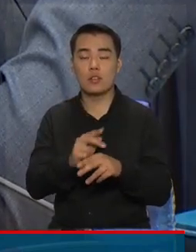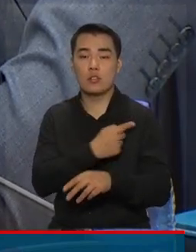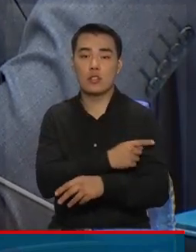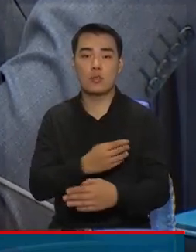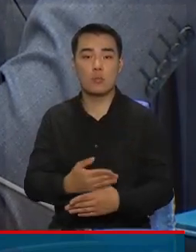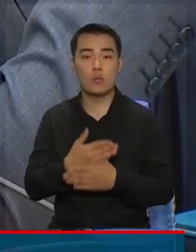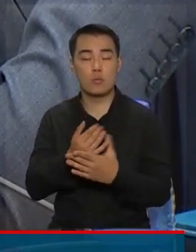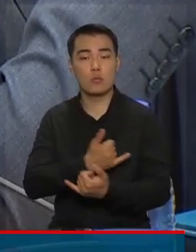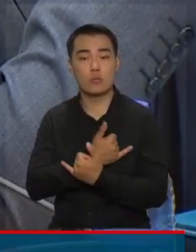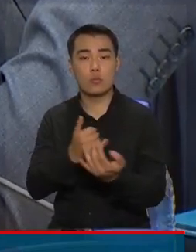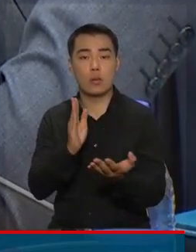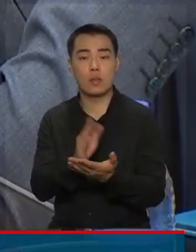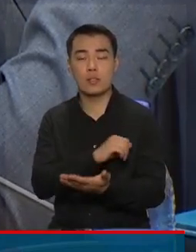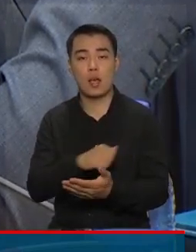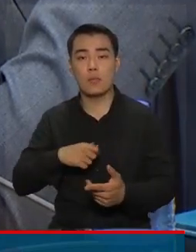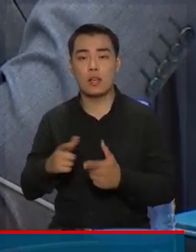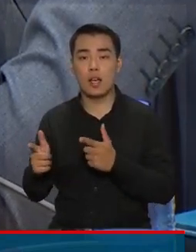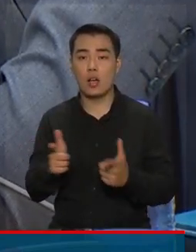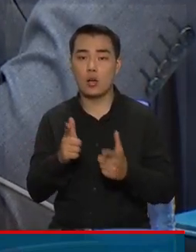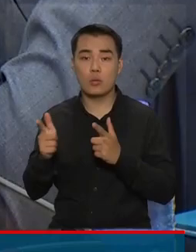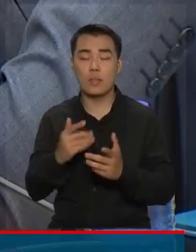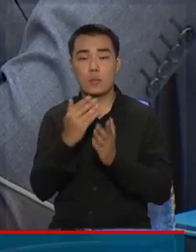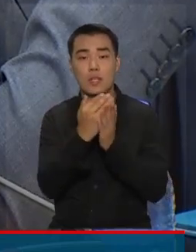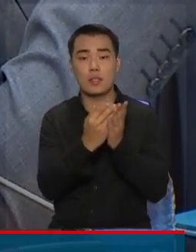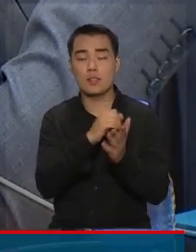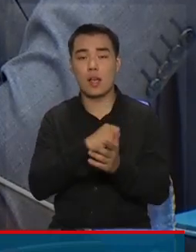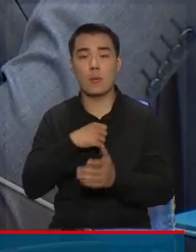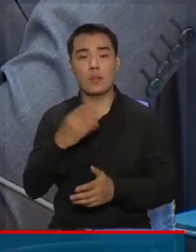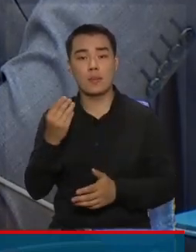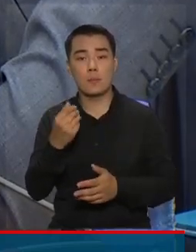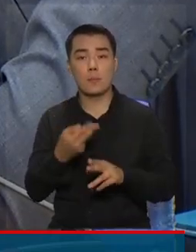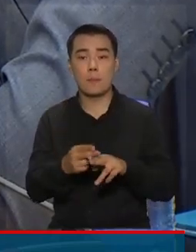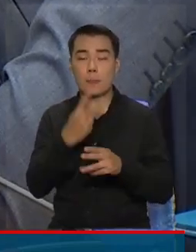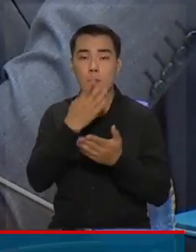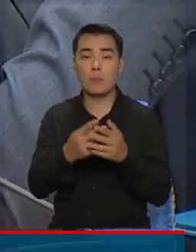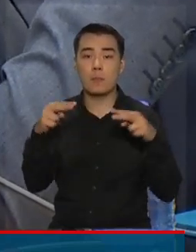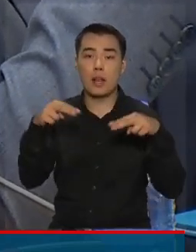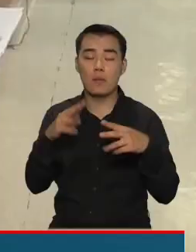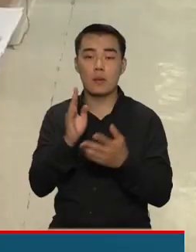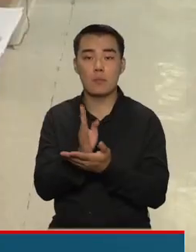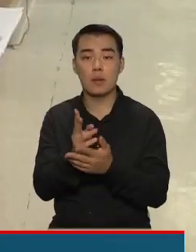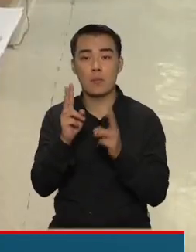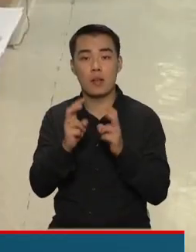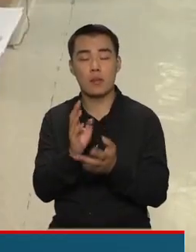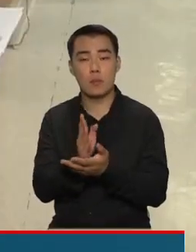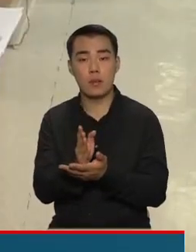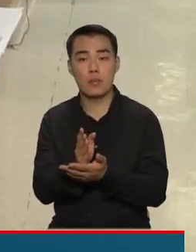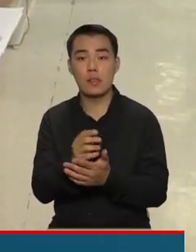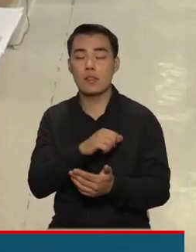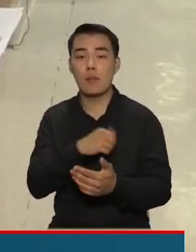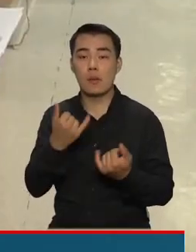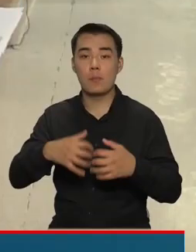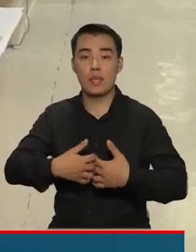услуги, сами готовят список, сами определяют цену, сами финансируют, сами проверяют и сами наказывают. Такой механизм работы